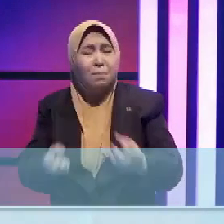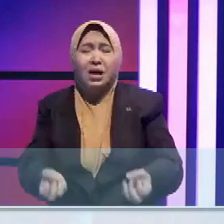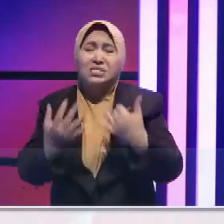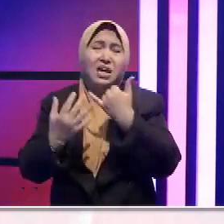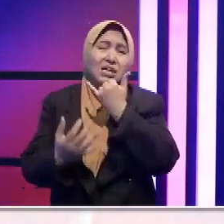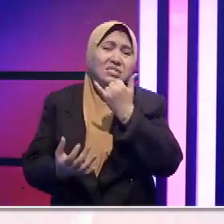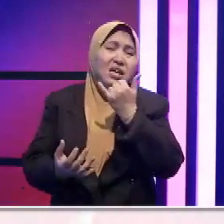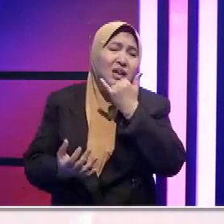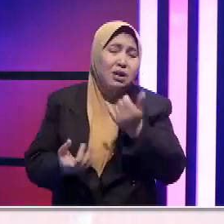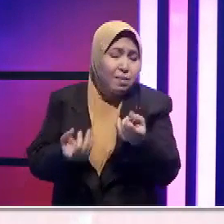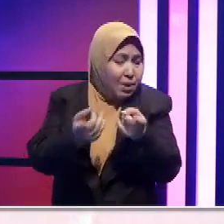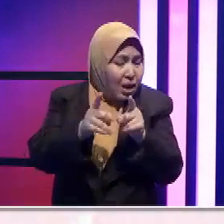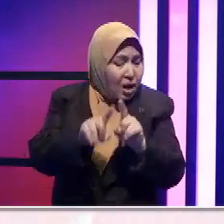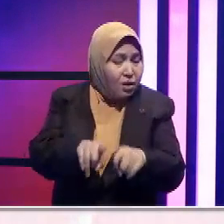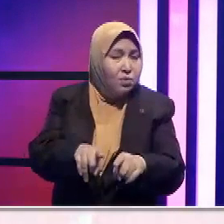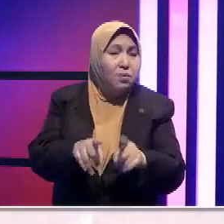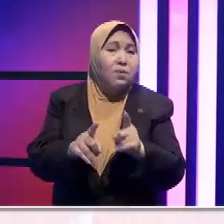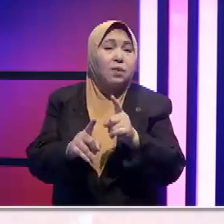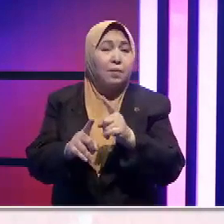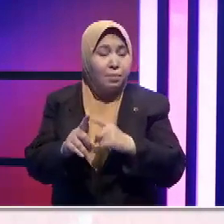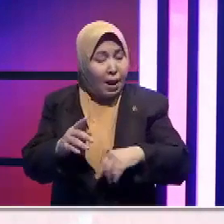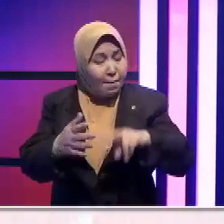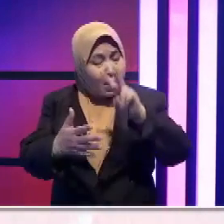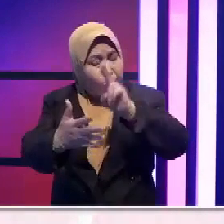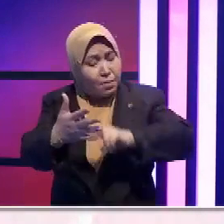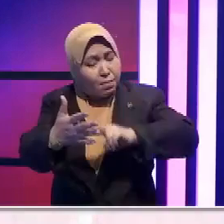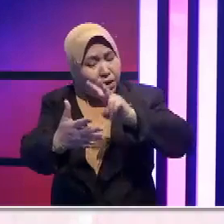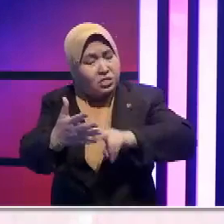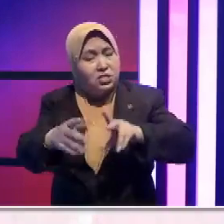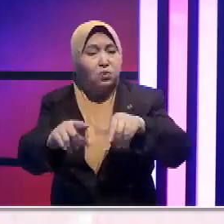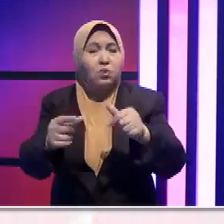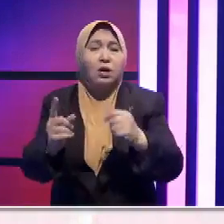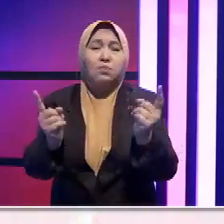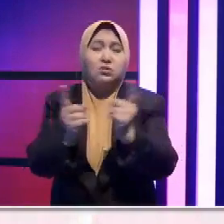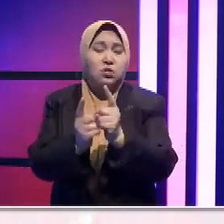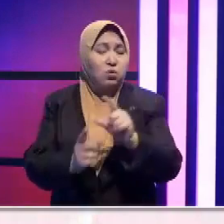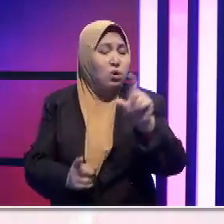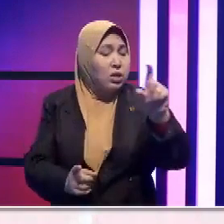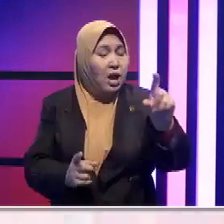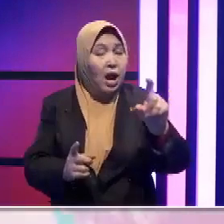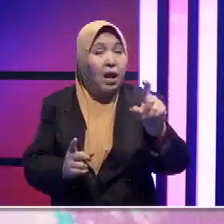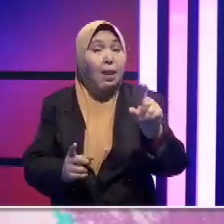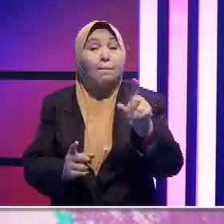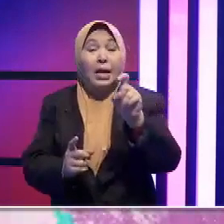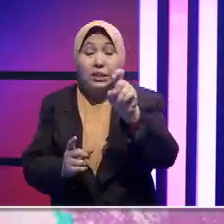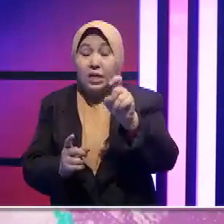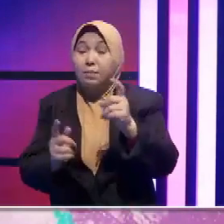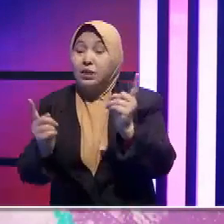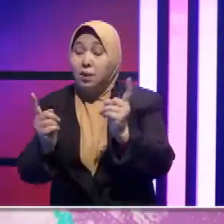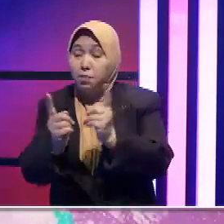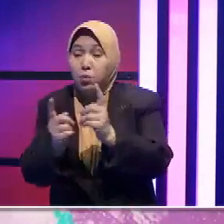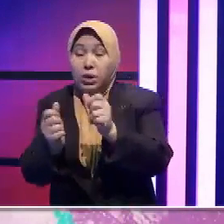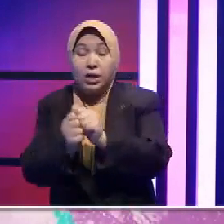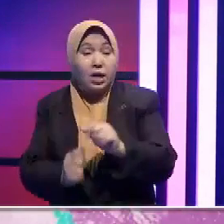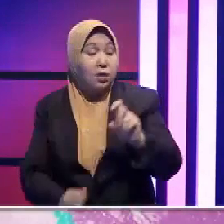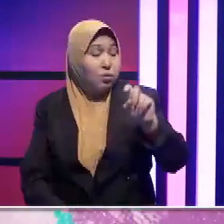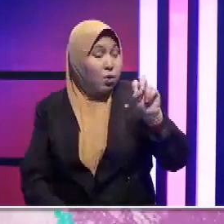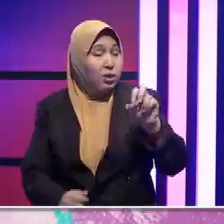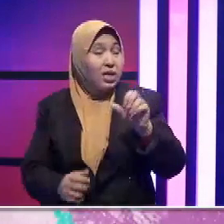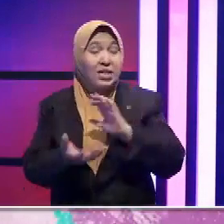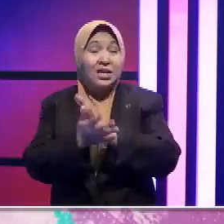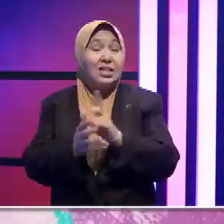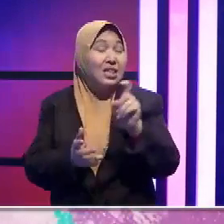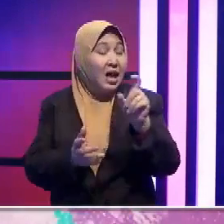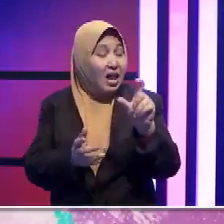kesalahan-kesalahannya berlaku kepada para pembaca Alquran bila bertemu dah mati bertemu dengan boks dari itu tidak jelas